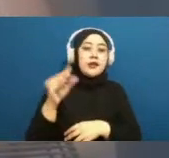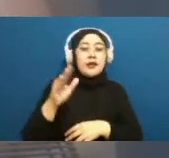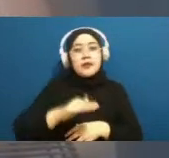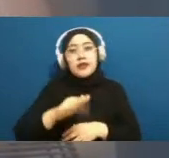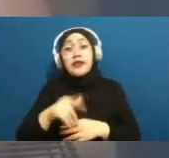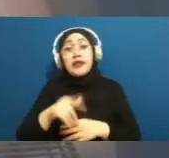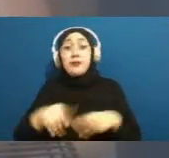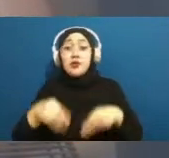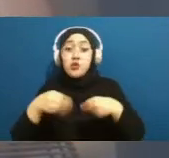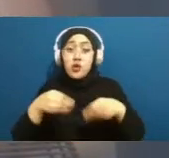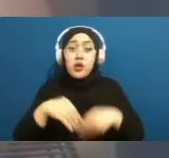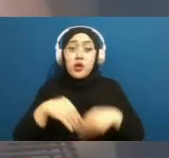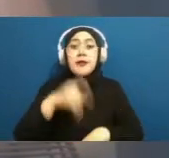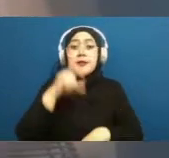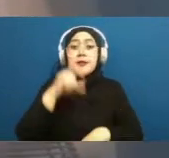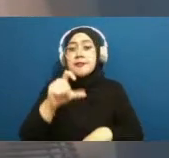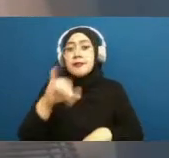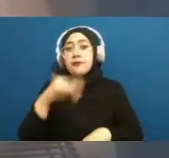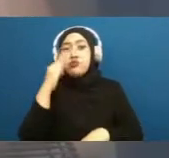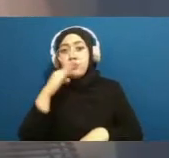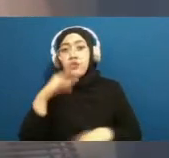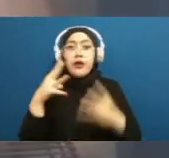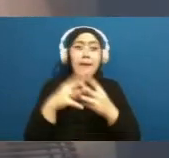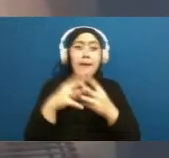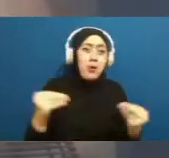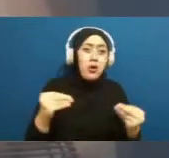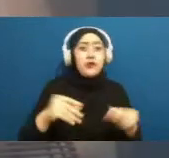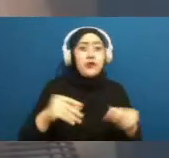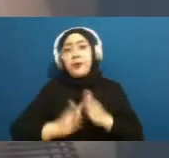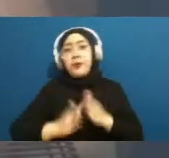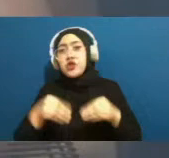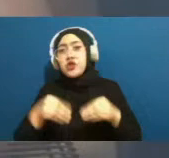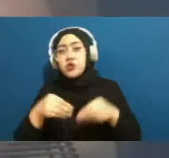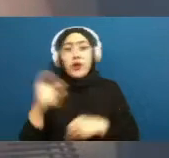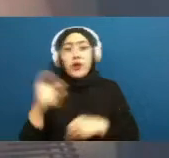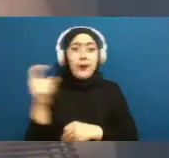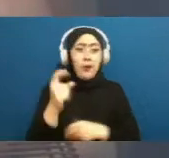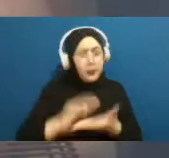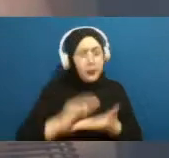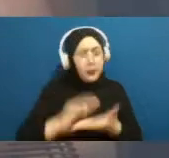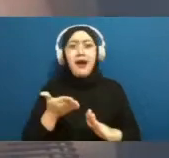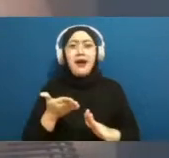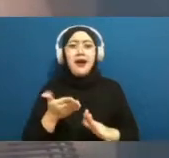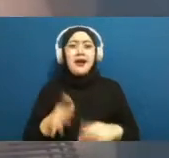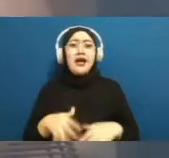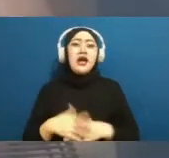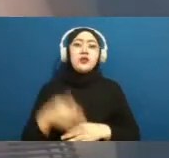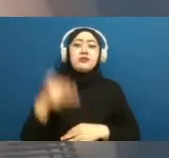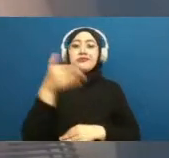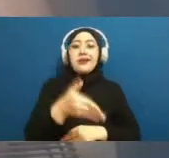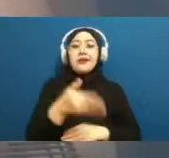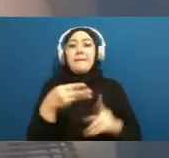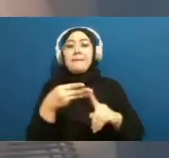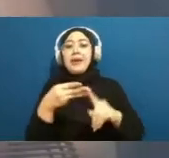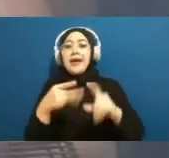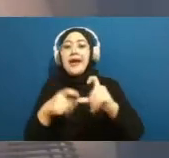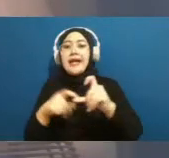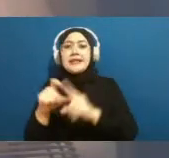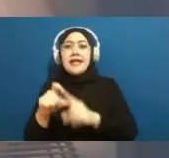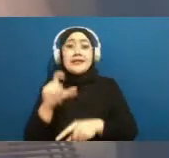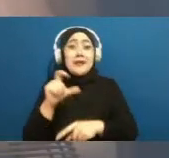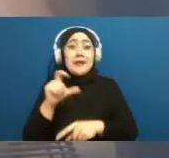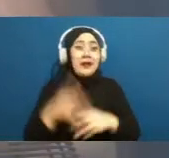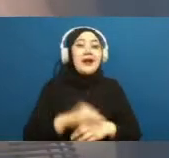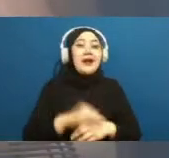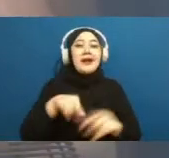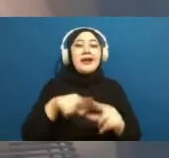Cibubur, kita bisa jualan di Depok, kita pernah juga jualan di Bogor, ke BSD, dengan cara just tip. Nah just tip